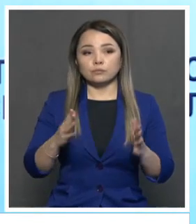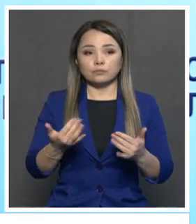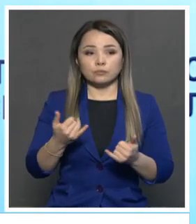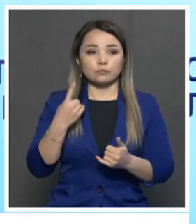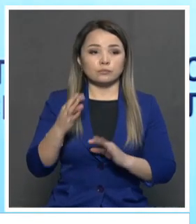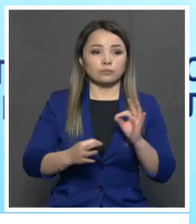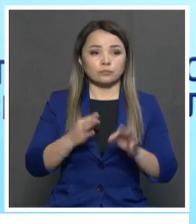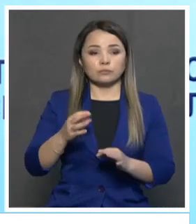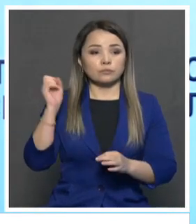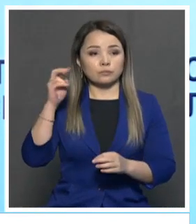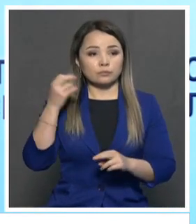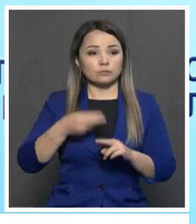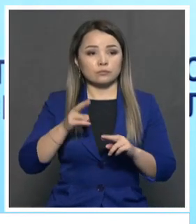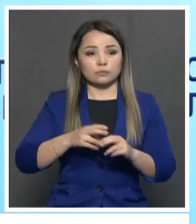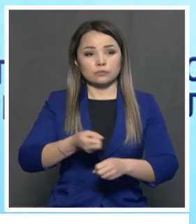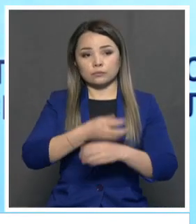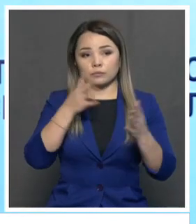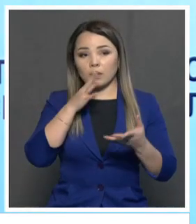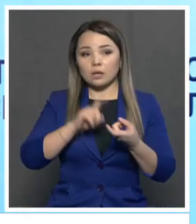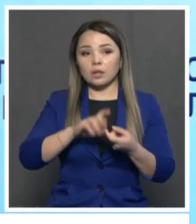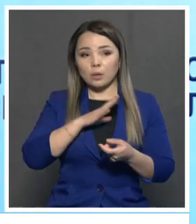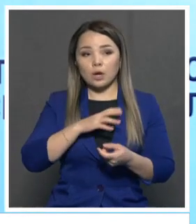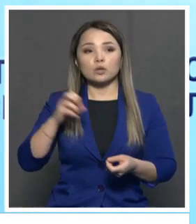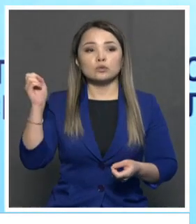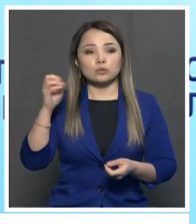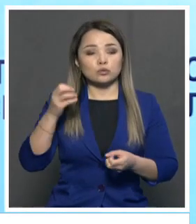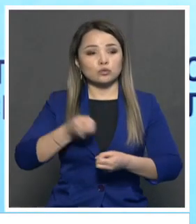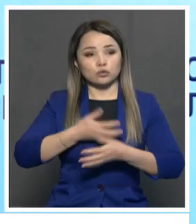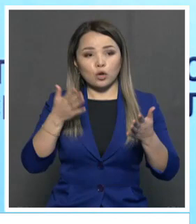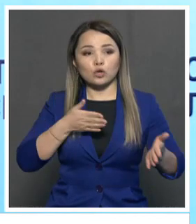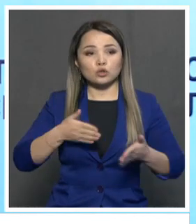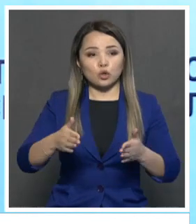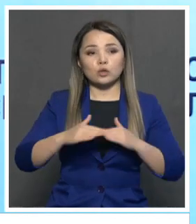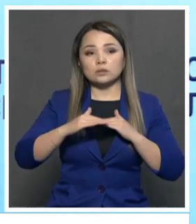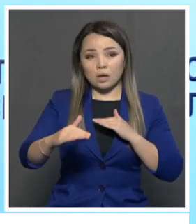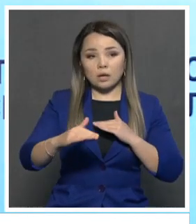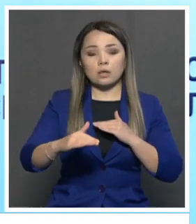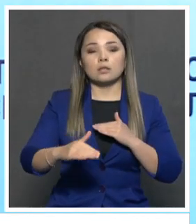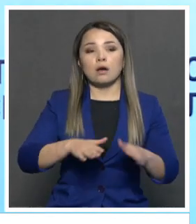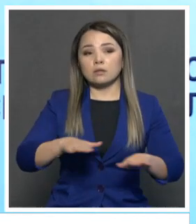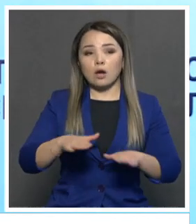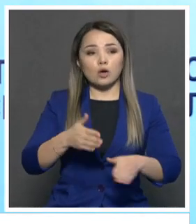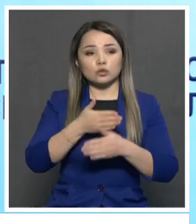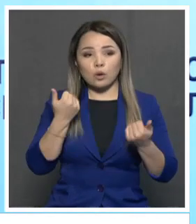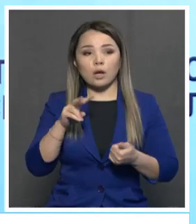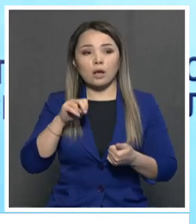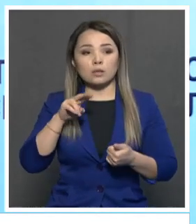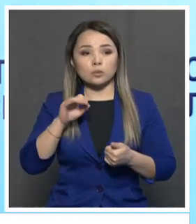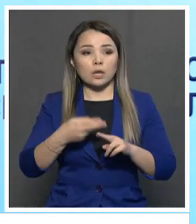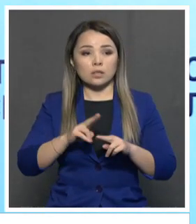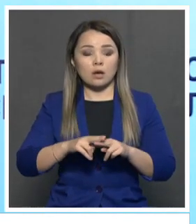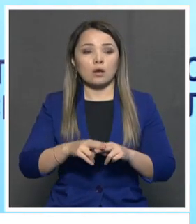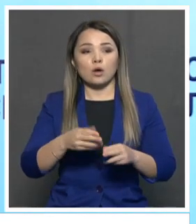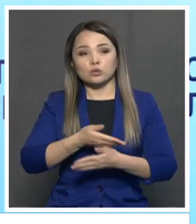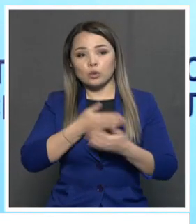суток. Жол апаты жарық уақытта болған. Күн ғашық, жол тегіс, тайғақ емес. Яғни апат Лексус жүргізушісінің